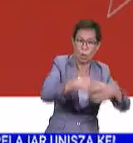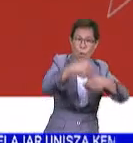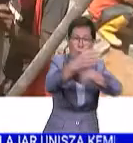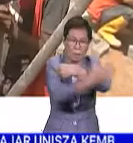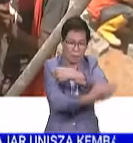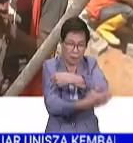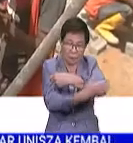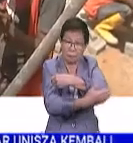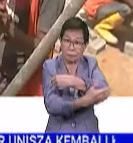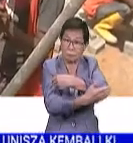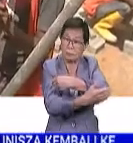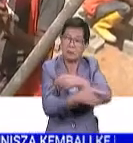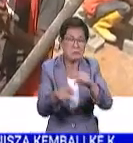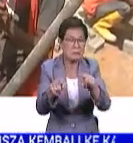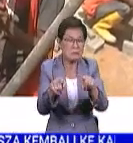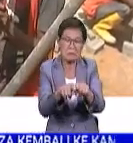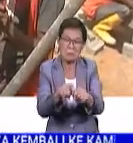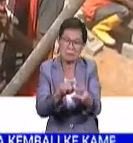negara asing.